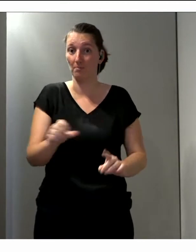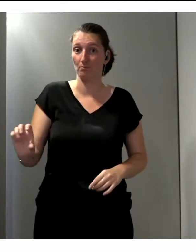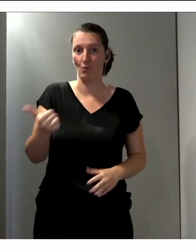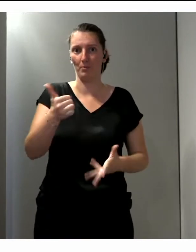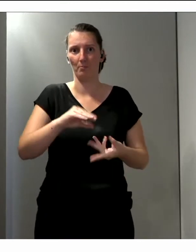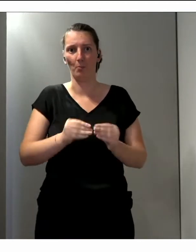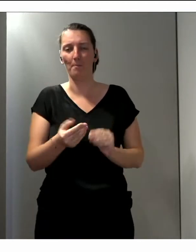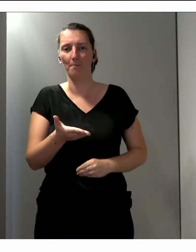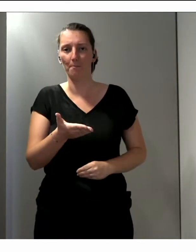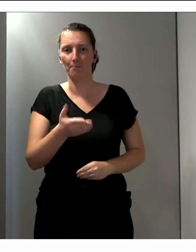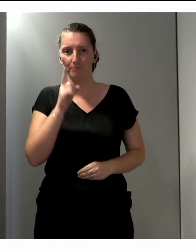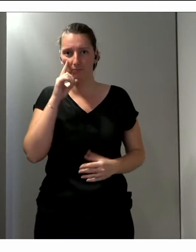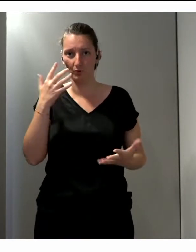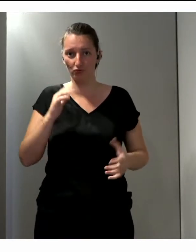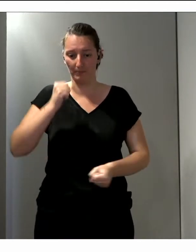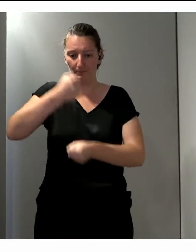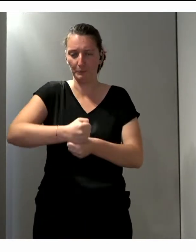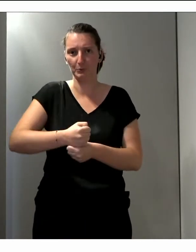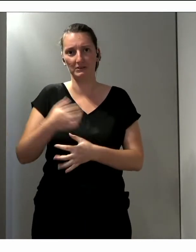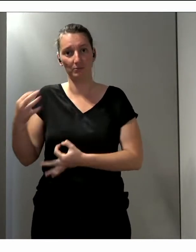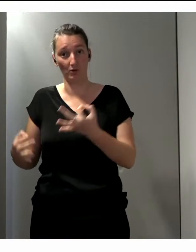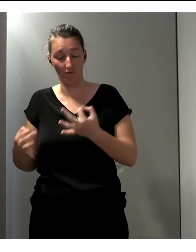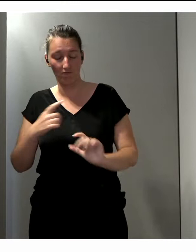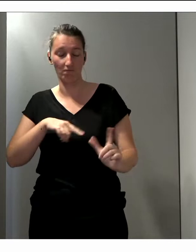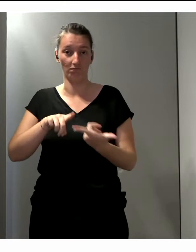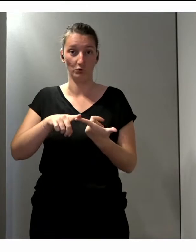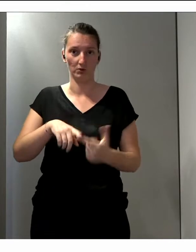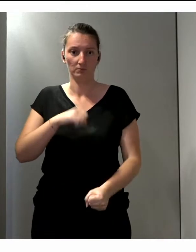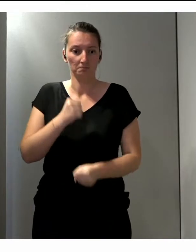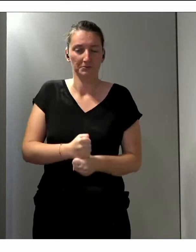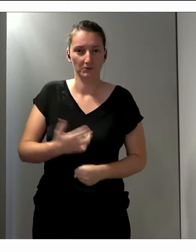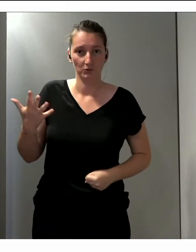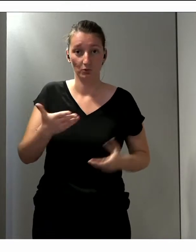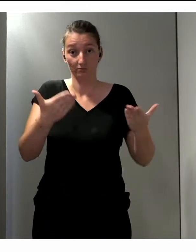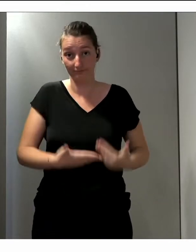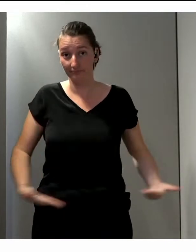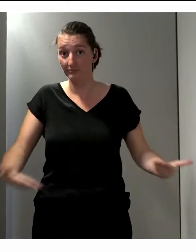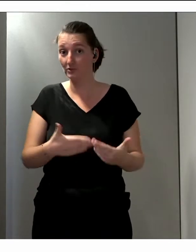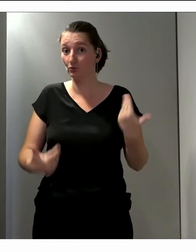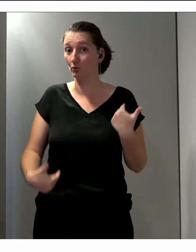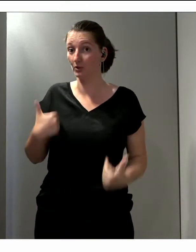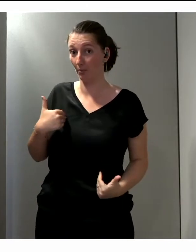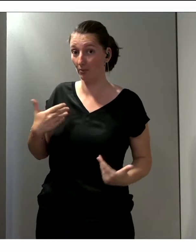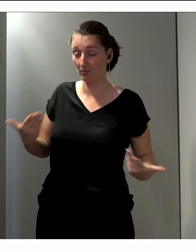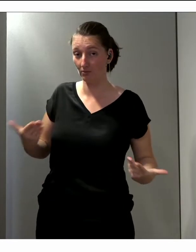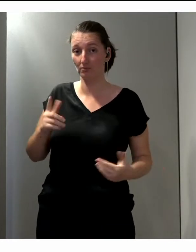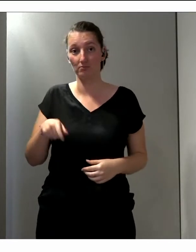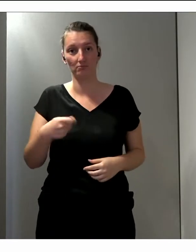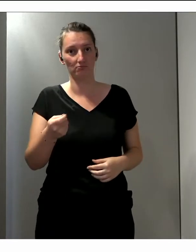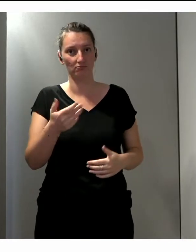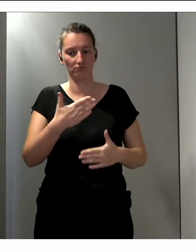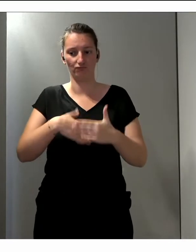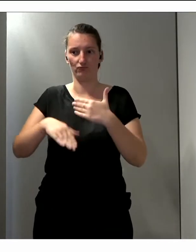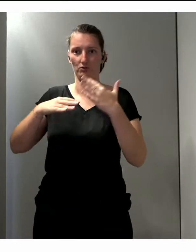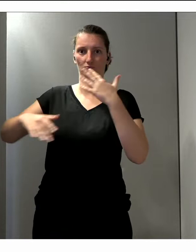à celle qui est prononcée par les tribunaux. Leur deuxième peine, c'est d'être en situation de handicap dans un milieu